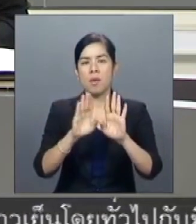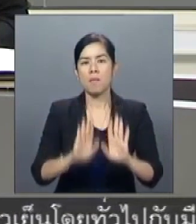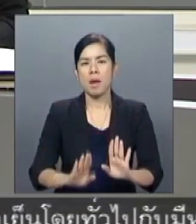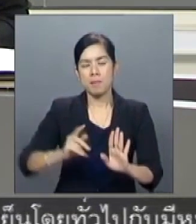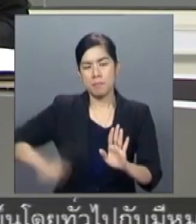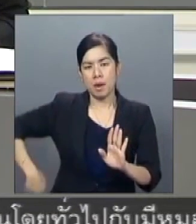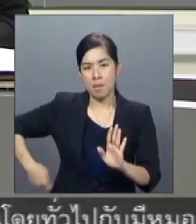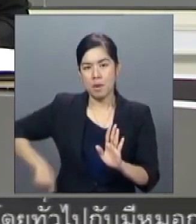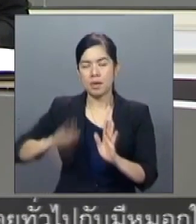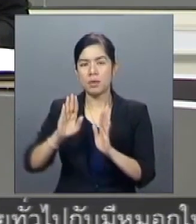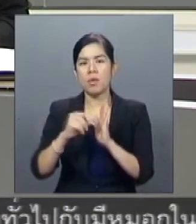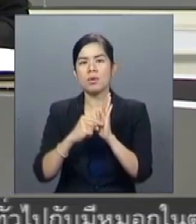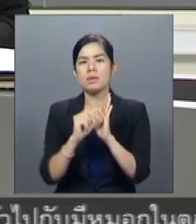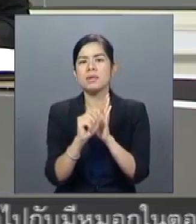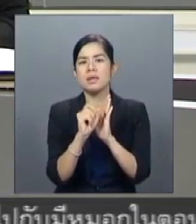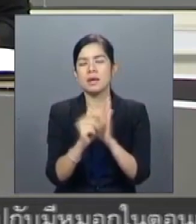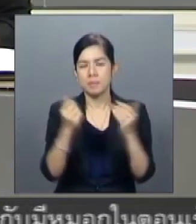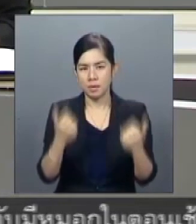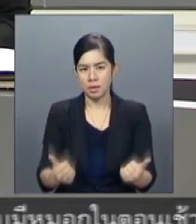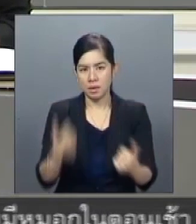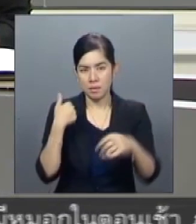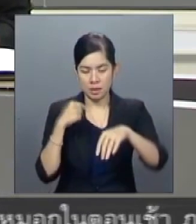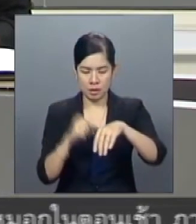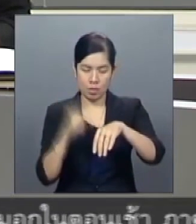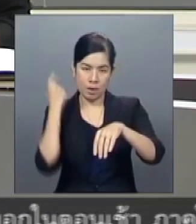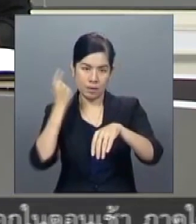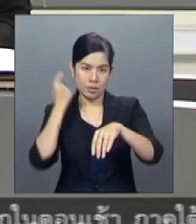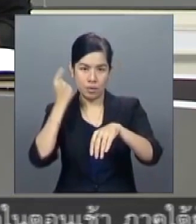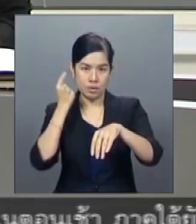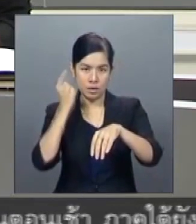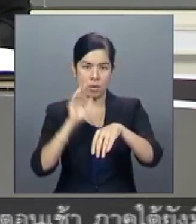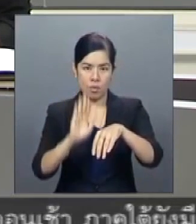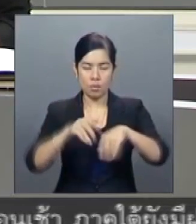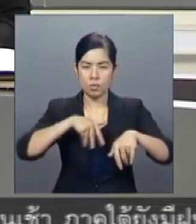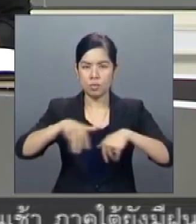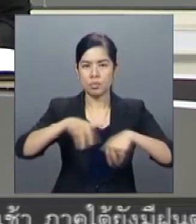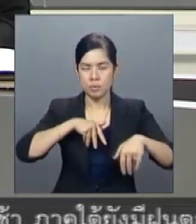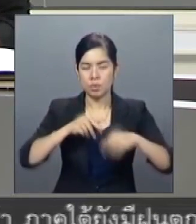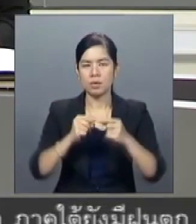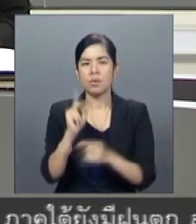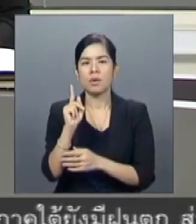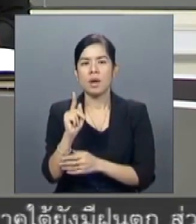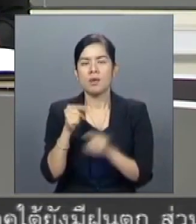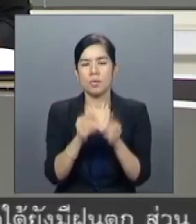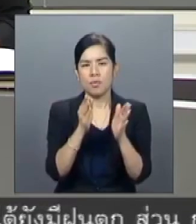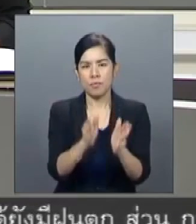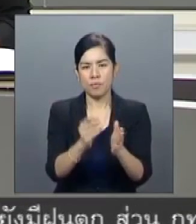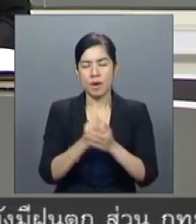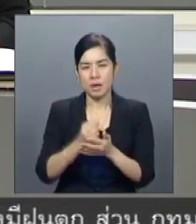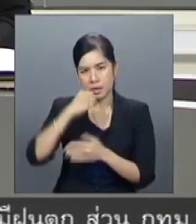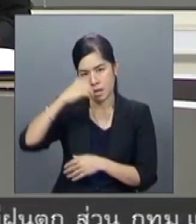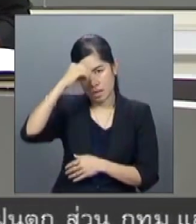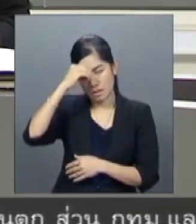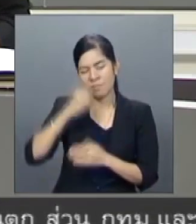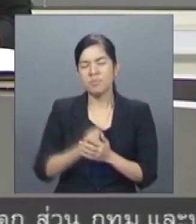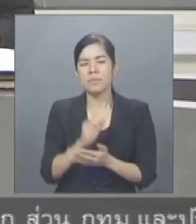ษที่ในปัจจุบันได้กลายเป็นแหล่งท่องเที่ยวที่สำคัญของชุมชนนะคะติดตามจากนักข่าวพลเมืองสาขาวิชานิเทศศาสตร์มหาวิทยาลัยราชภัฏศรีสะเ